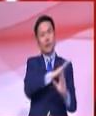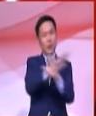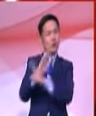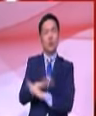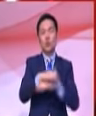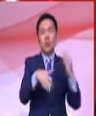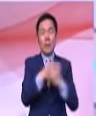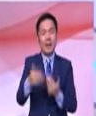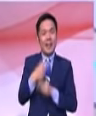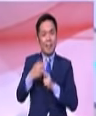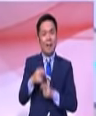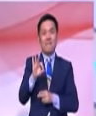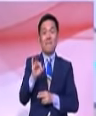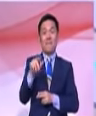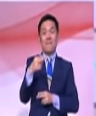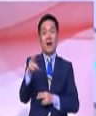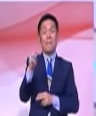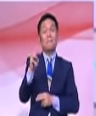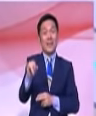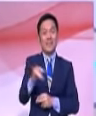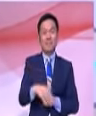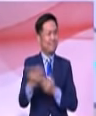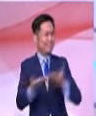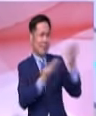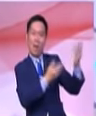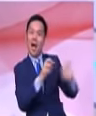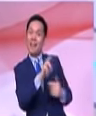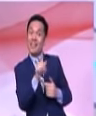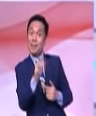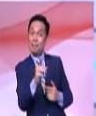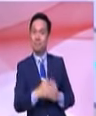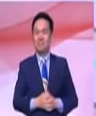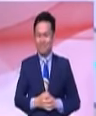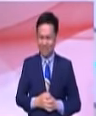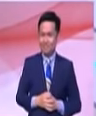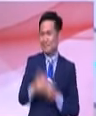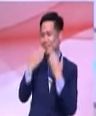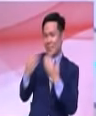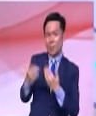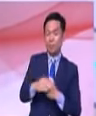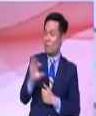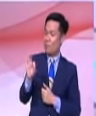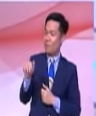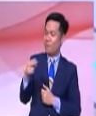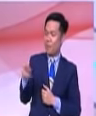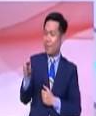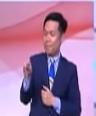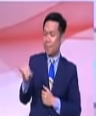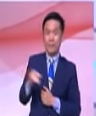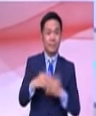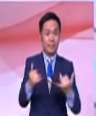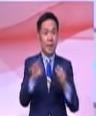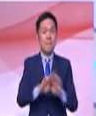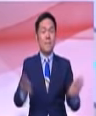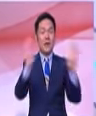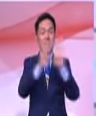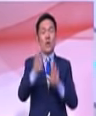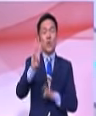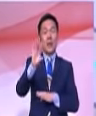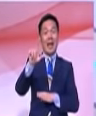semua. Saya Fahmi Muhammad Noh, kembali semula ke Angkasa Puri. Baik, terima kasih Fahmi. Berita wilayah akan